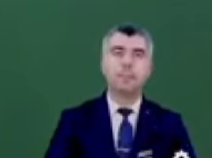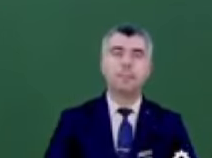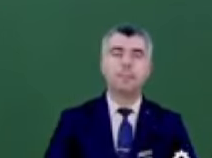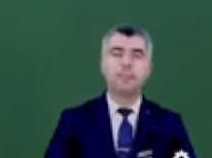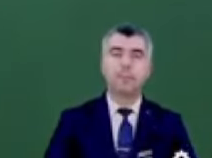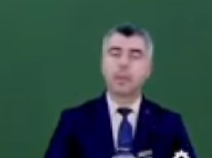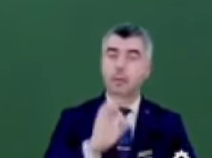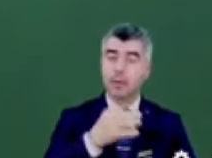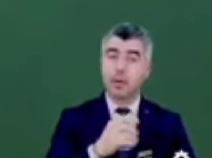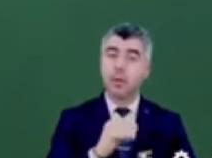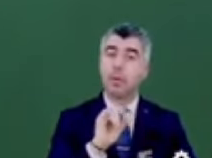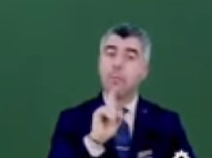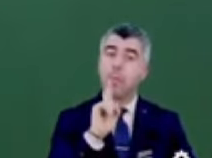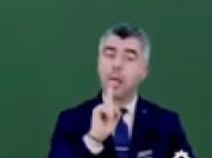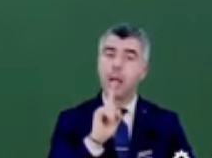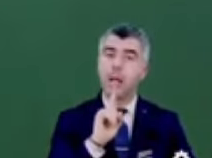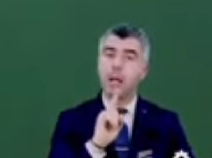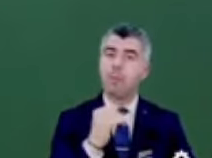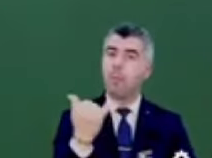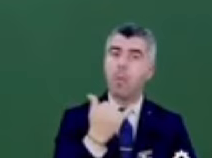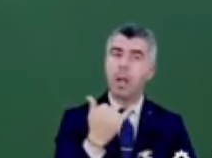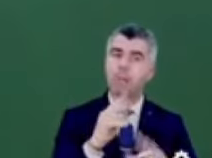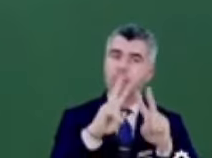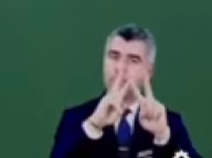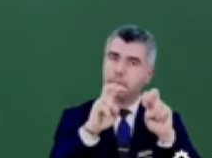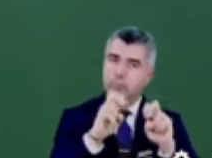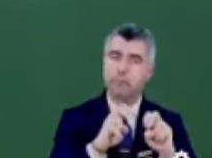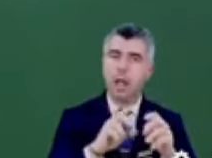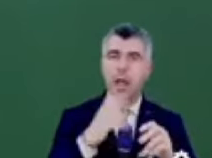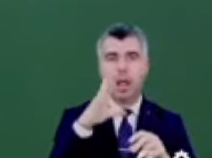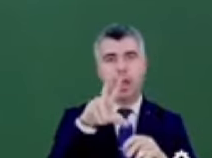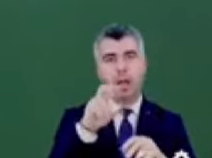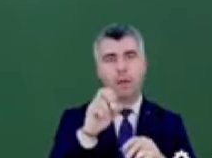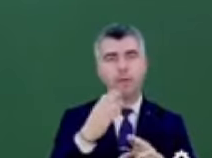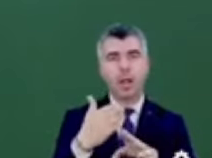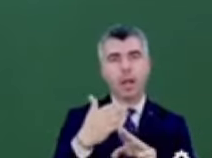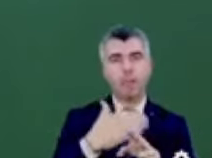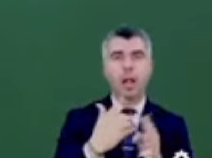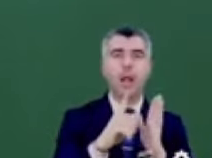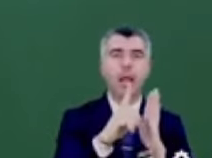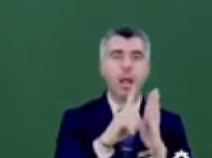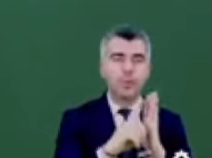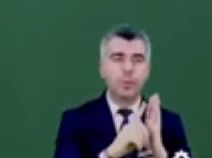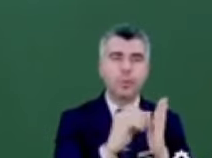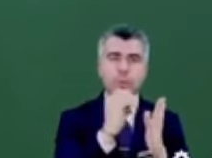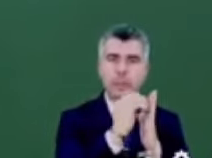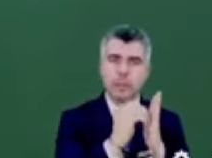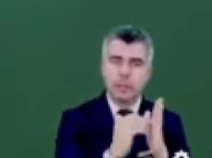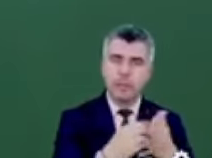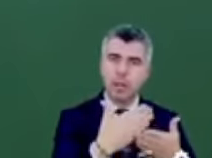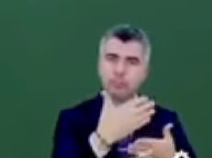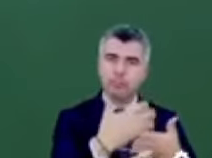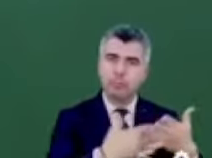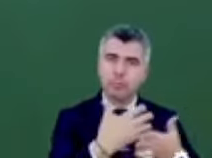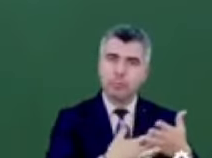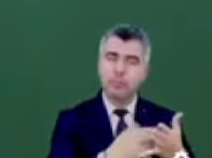اطار واحد المسطره ديال الاستهداف اللي احنا كنعرفها موجوده في القانون موجوده في المراسم بمعنى لا